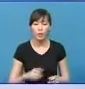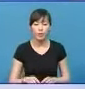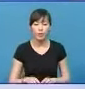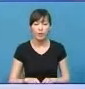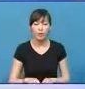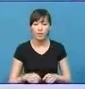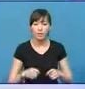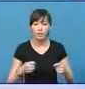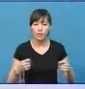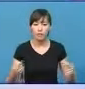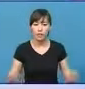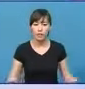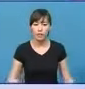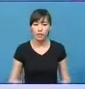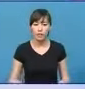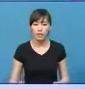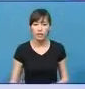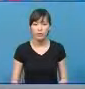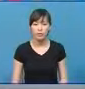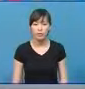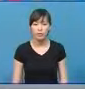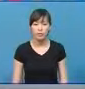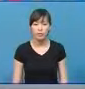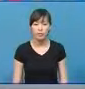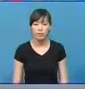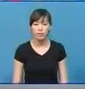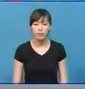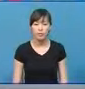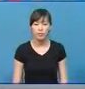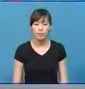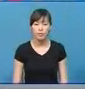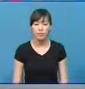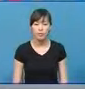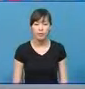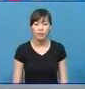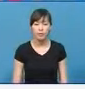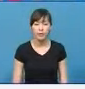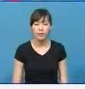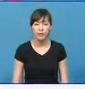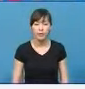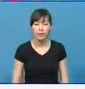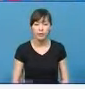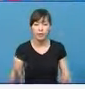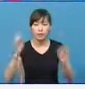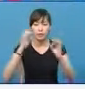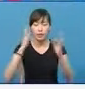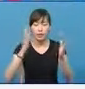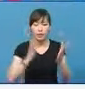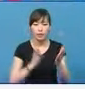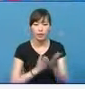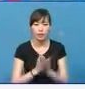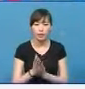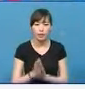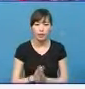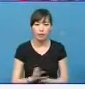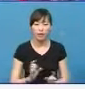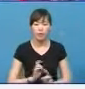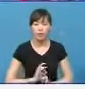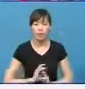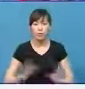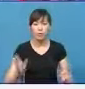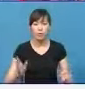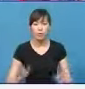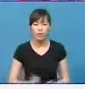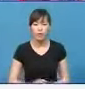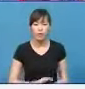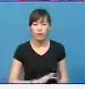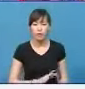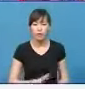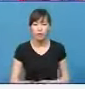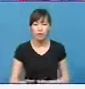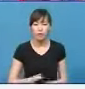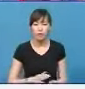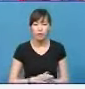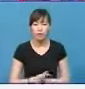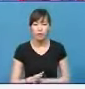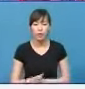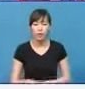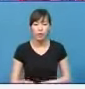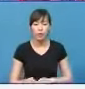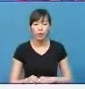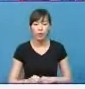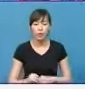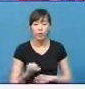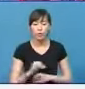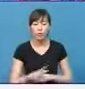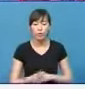да осы күні түрілді. Мәдениет қызметкерлерінің айтулы мерекесі бар сән салтанатымен тойланды. Оңтүстік